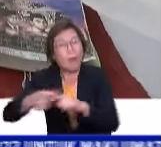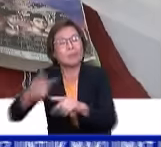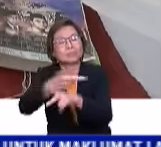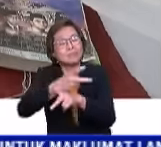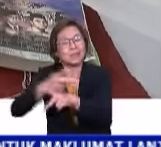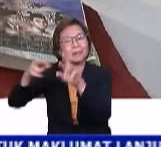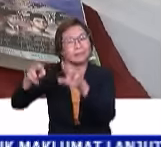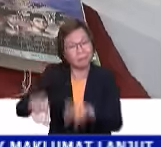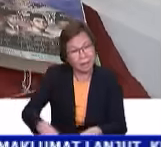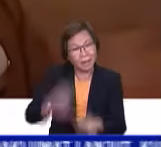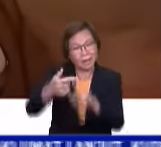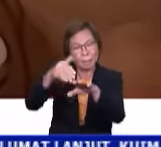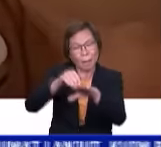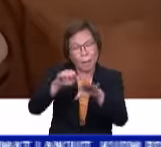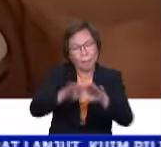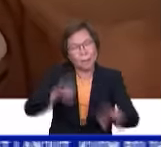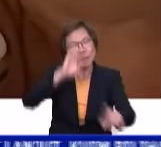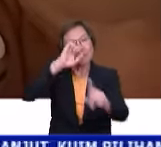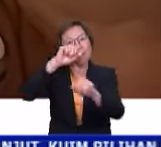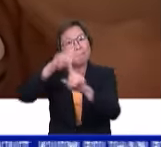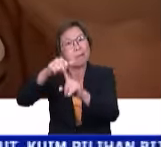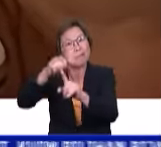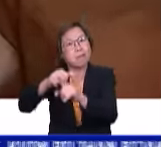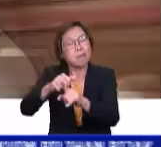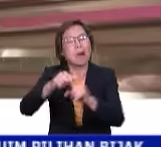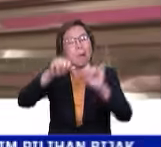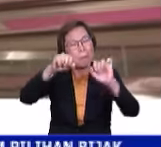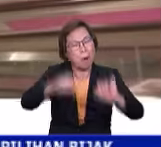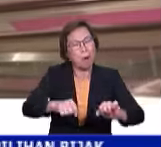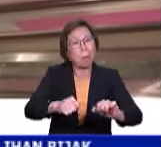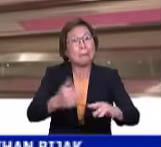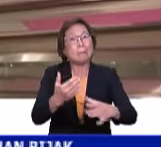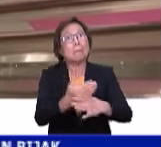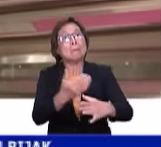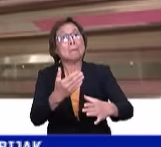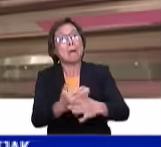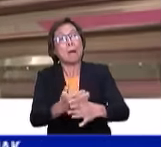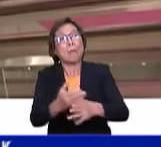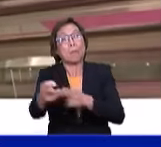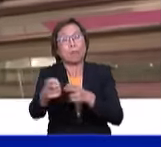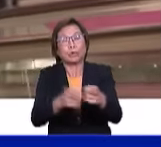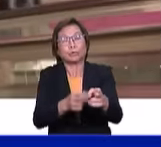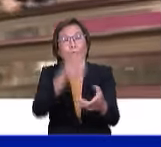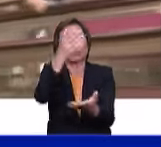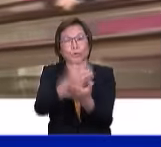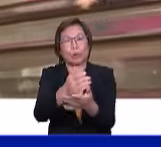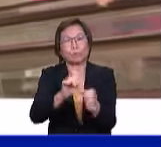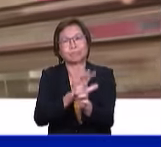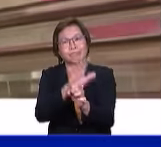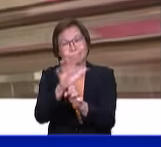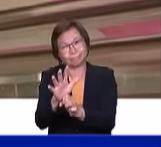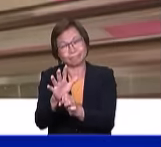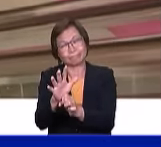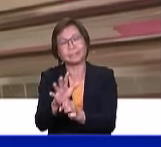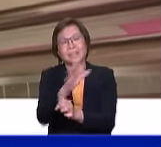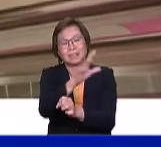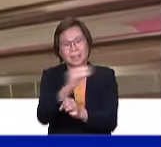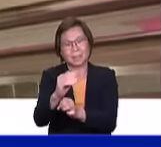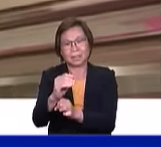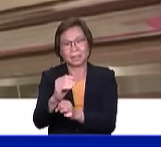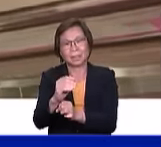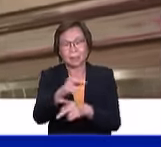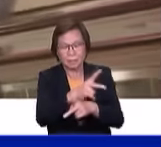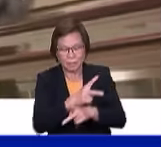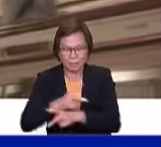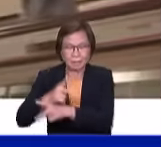melindungi rakyat daripada berita palsu yang berpotensi menggugat sebarang usaha memerangi COVID-19 serta